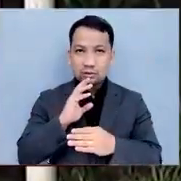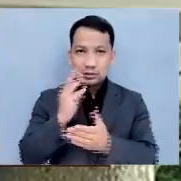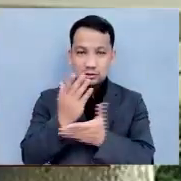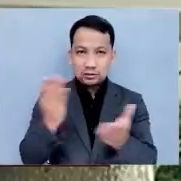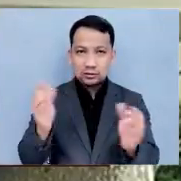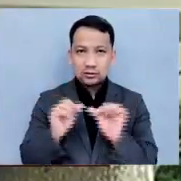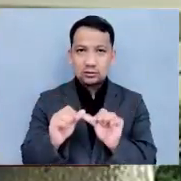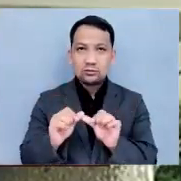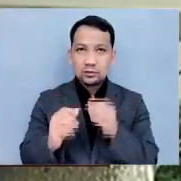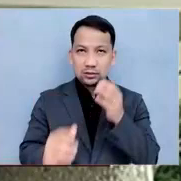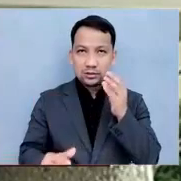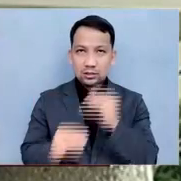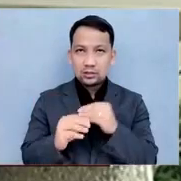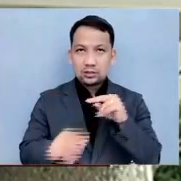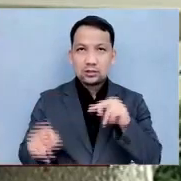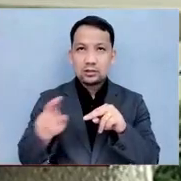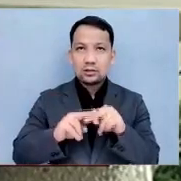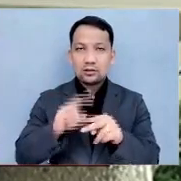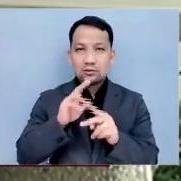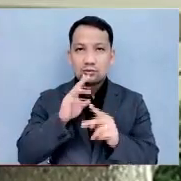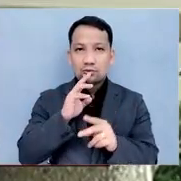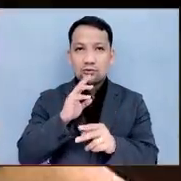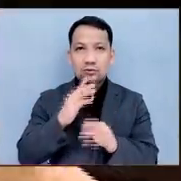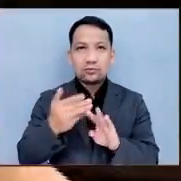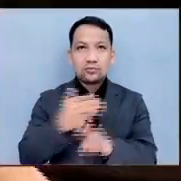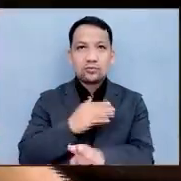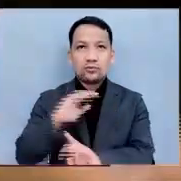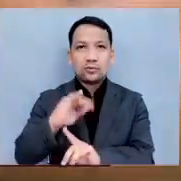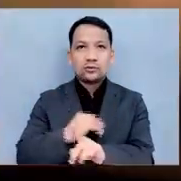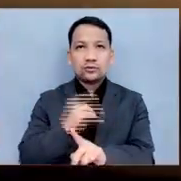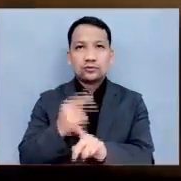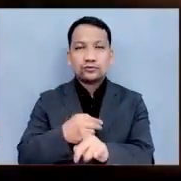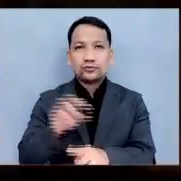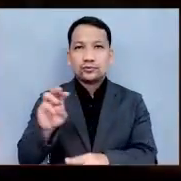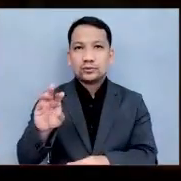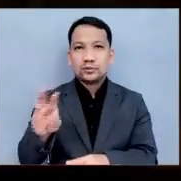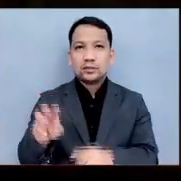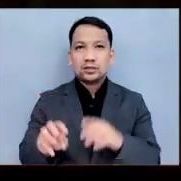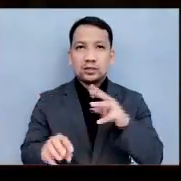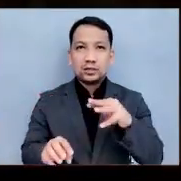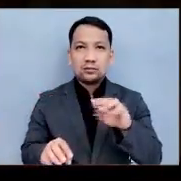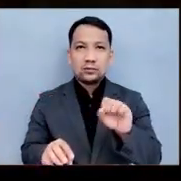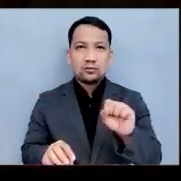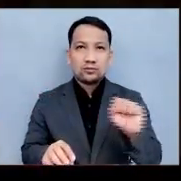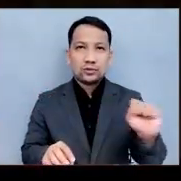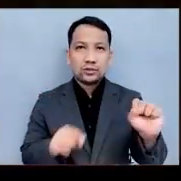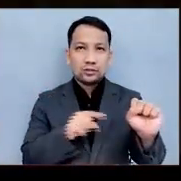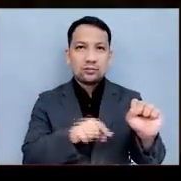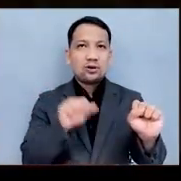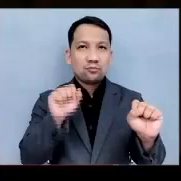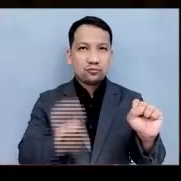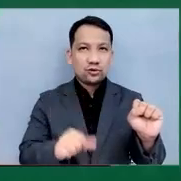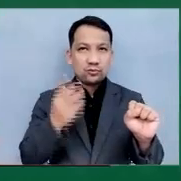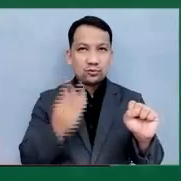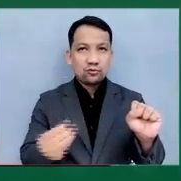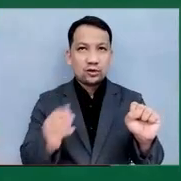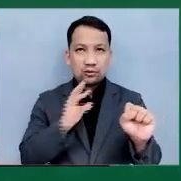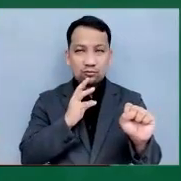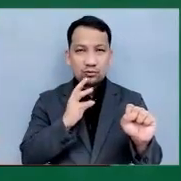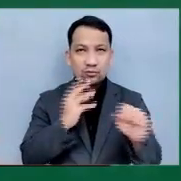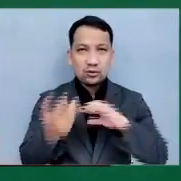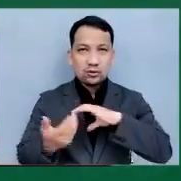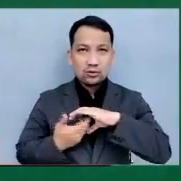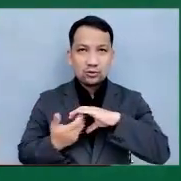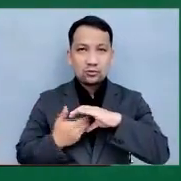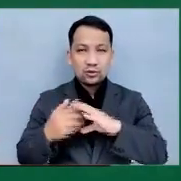para dagdagan ang supply ng tubig bago mag-June 16. Ang MWSS, aminadong posibleng mawalan ng tubig ang mga customers ng